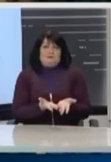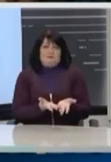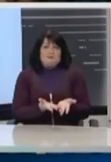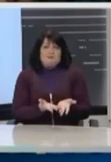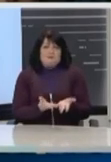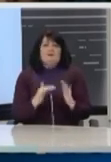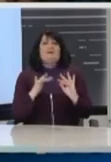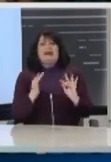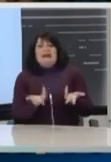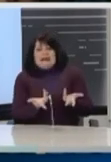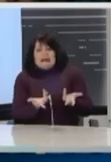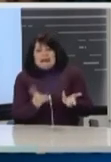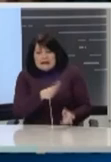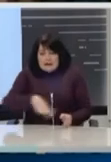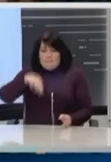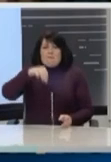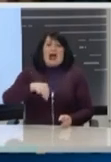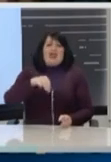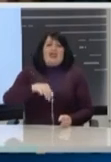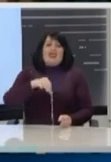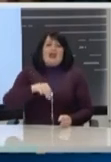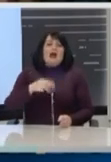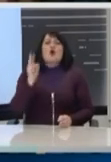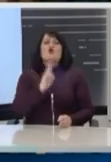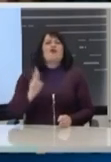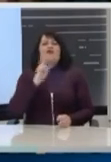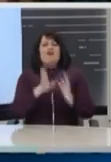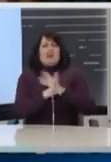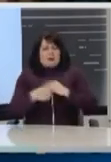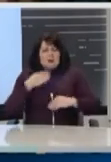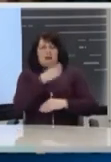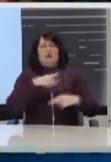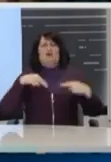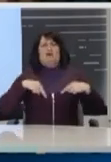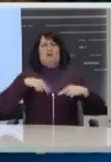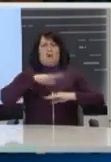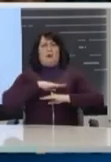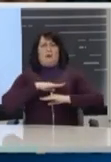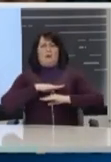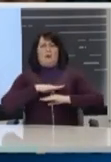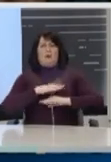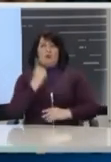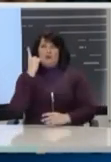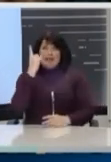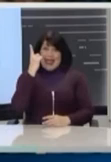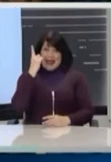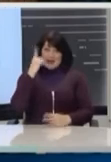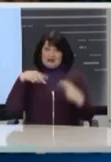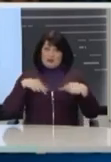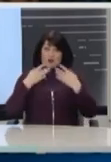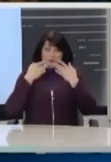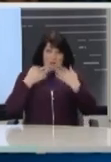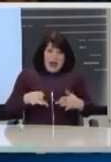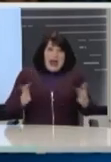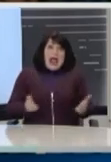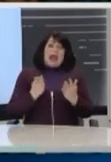20 νεκροί στη Μάντρα, ο Ρουβίκονας στο Πεντάγωνο και ούτε μία παρέτηση. Μία παρέτηση.